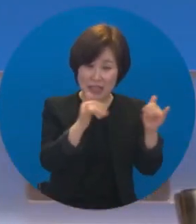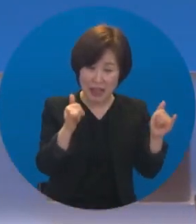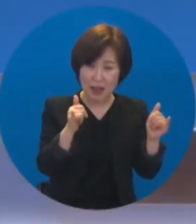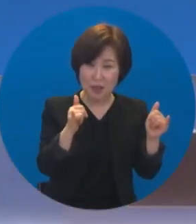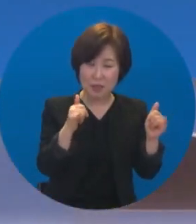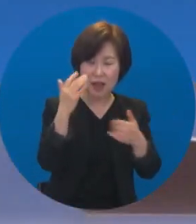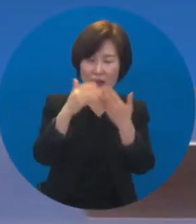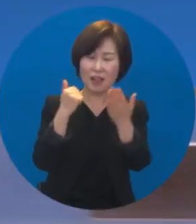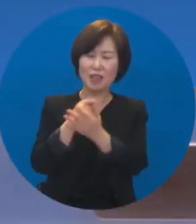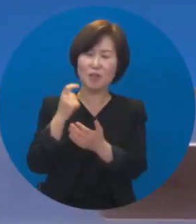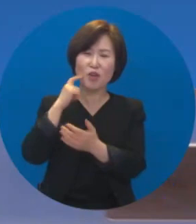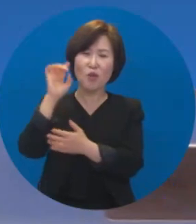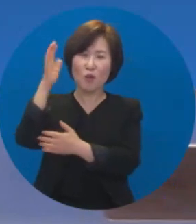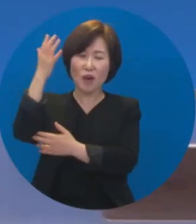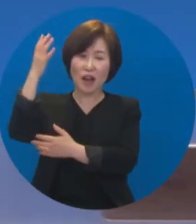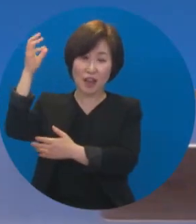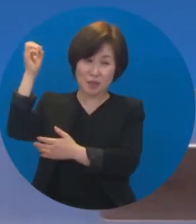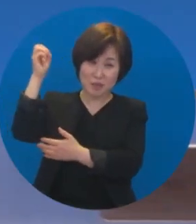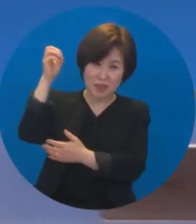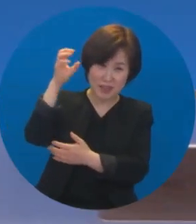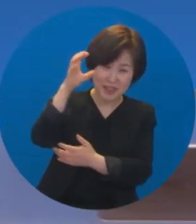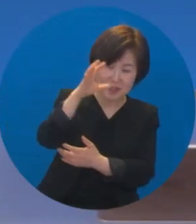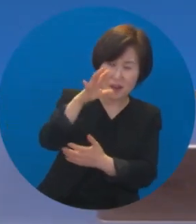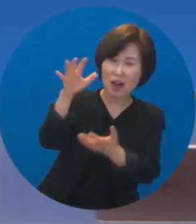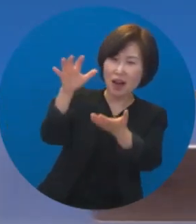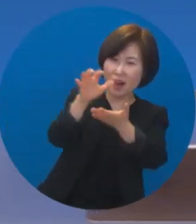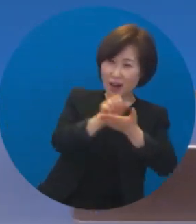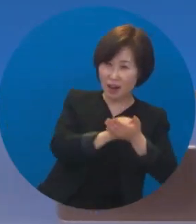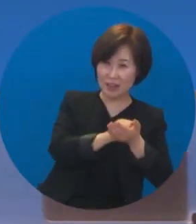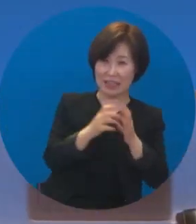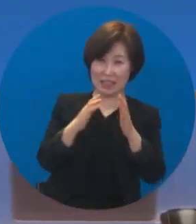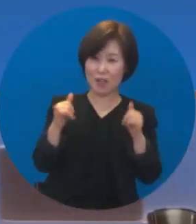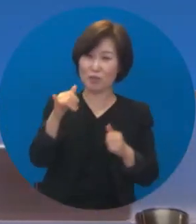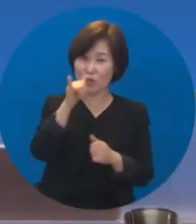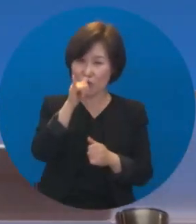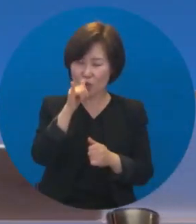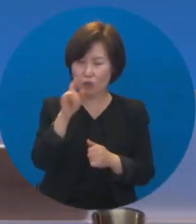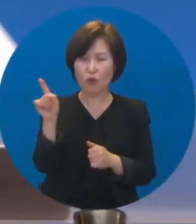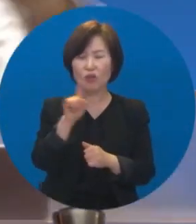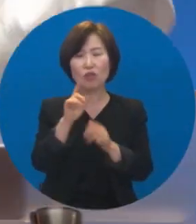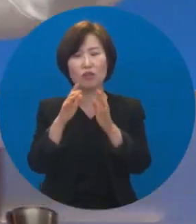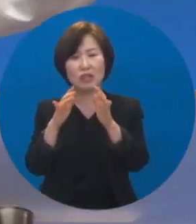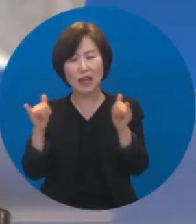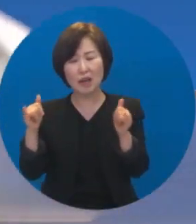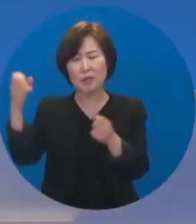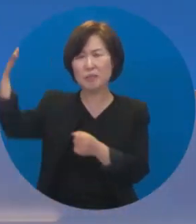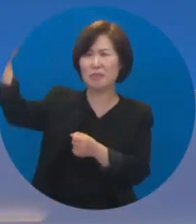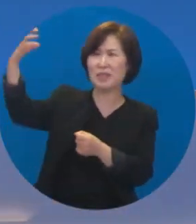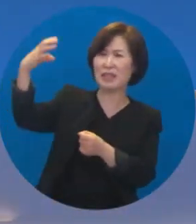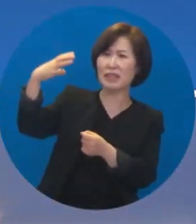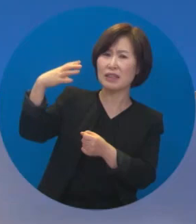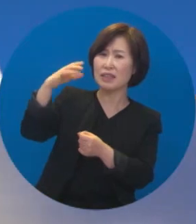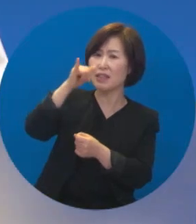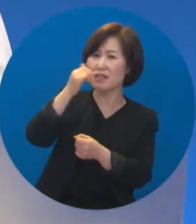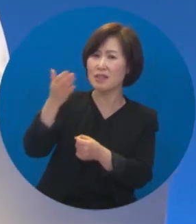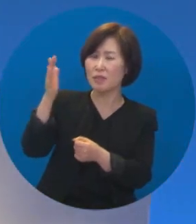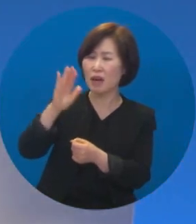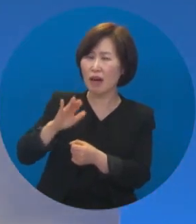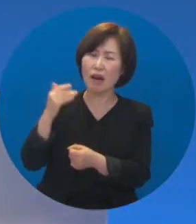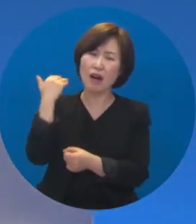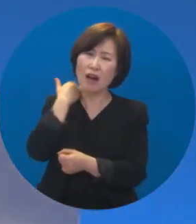하나님의 영광의 빛을 비추임을 받아요. 그런데 어떤 사람은 그 빛이 비춰지지만 그것을 보지